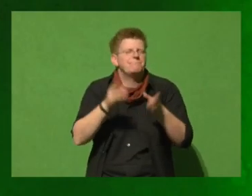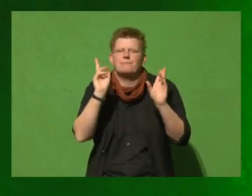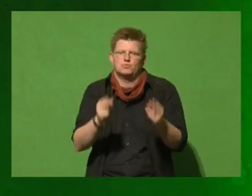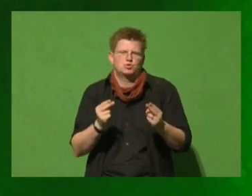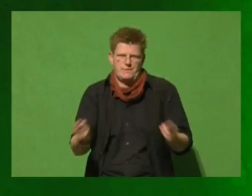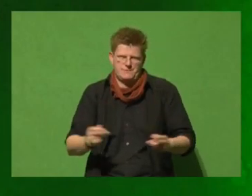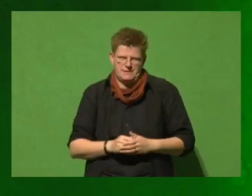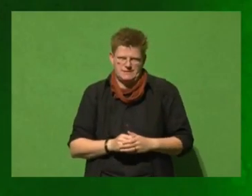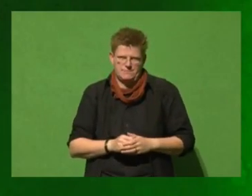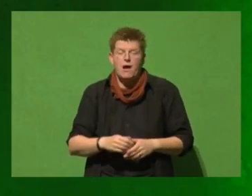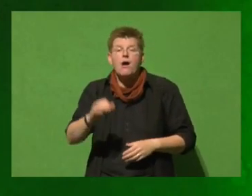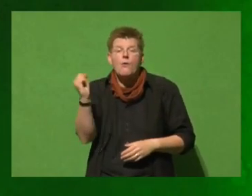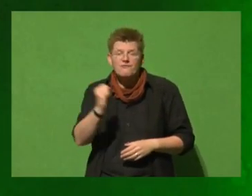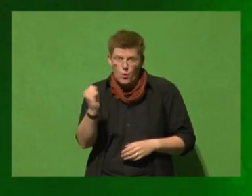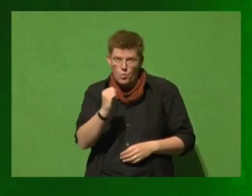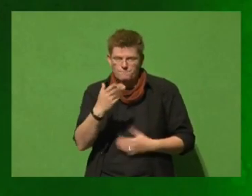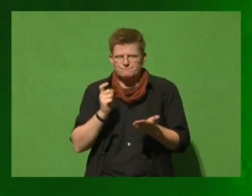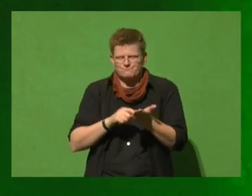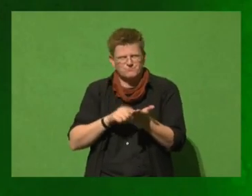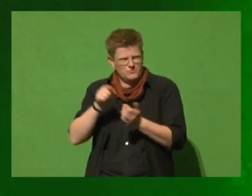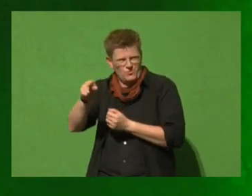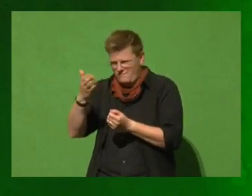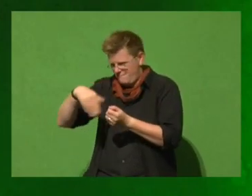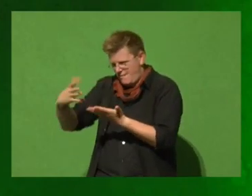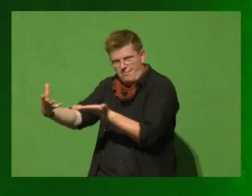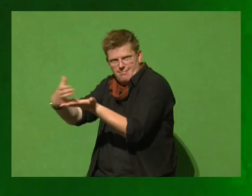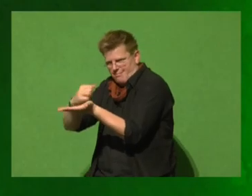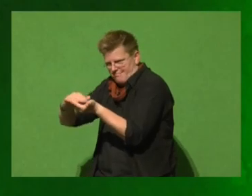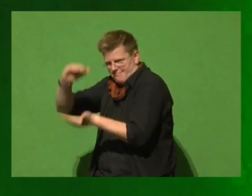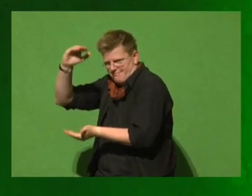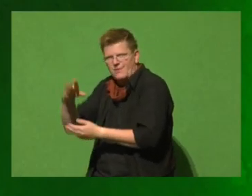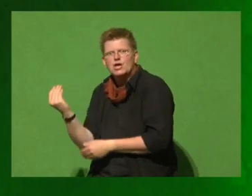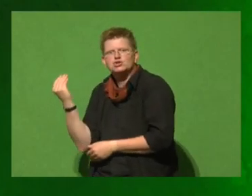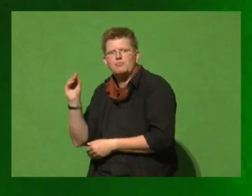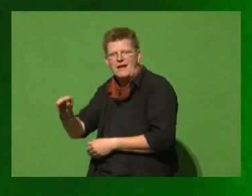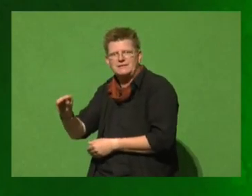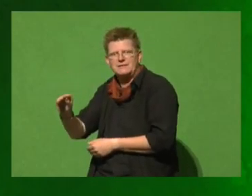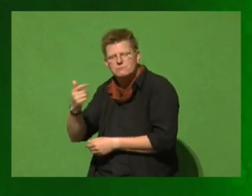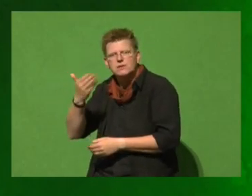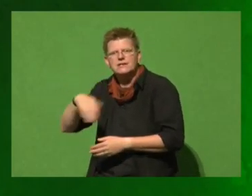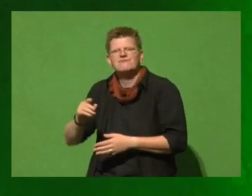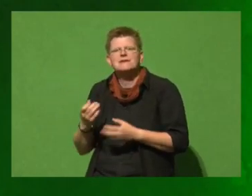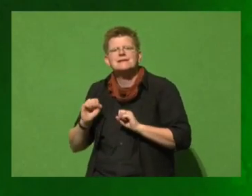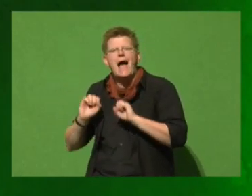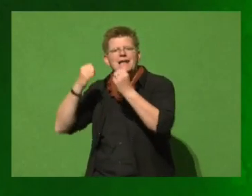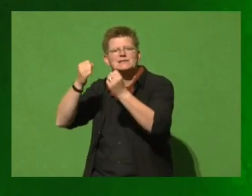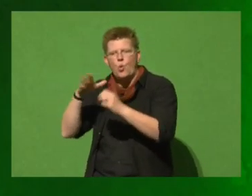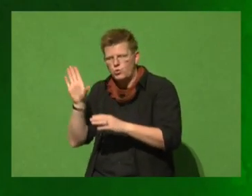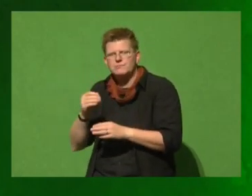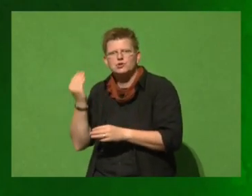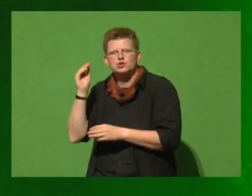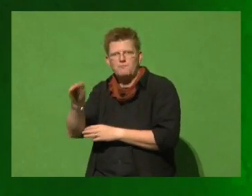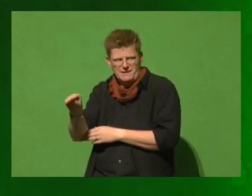weil es korrespondiert mit Mehreinnahmen bei Spenden. Da haben wir eine Spendenaktion gemacht in Kooperation und Idee